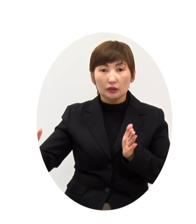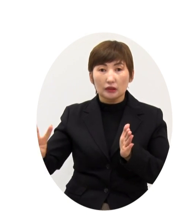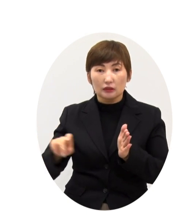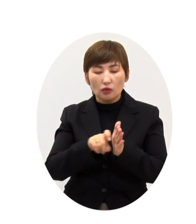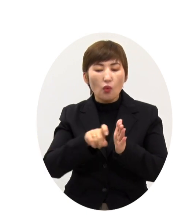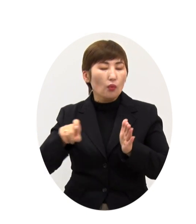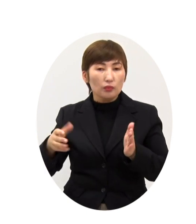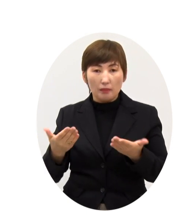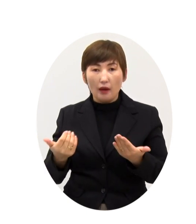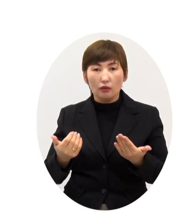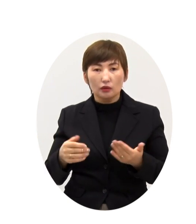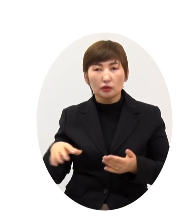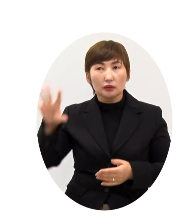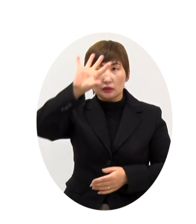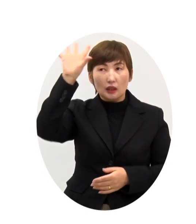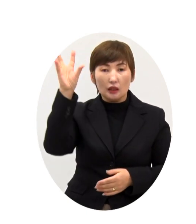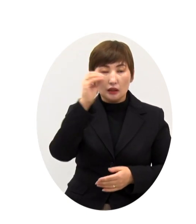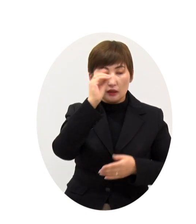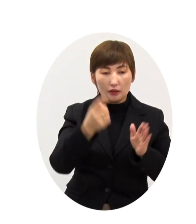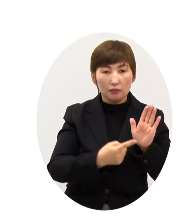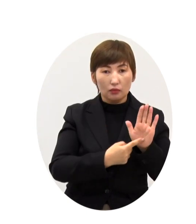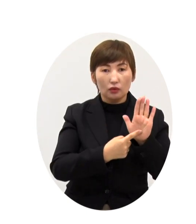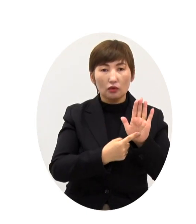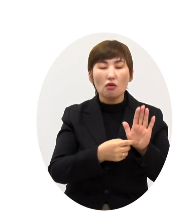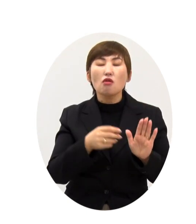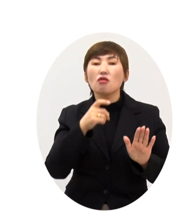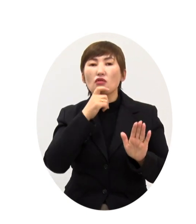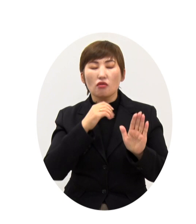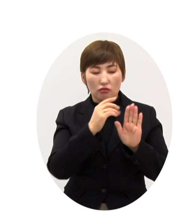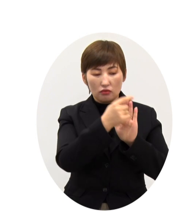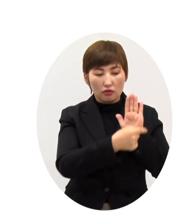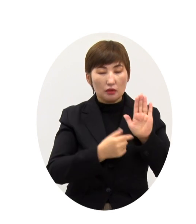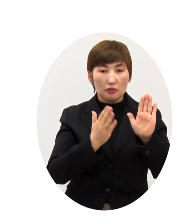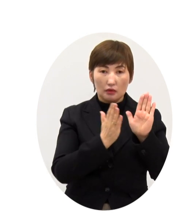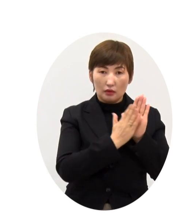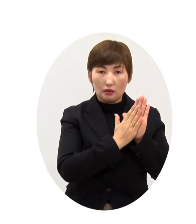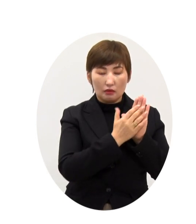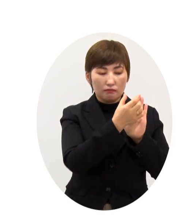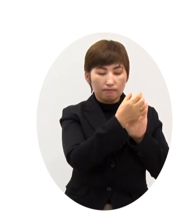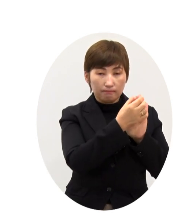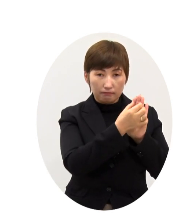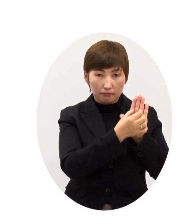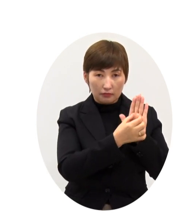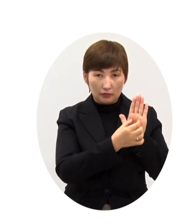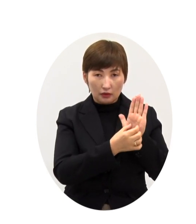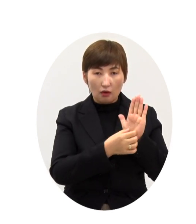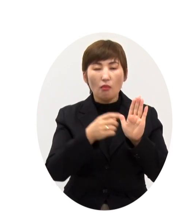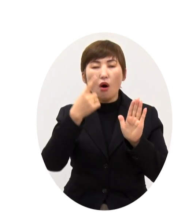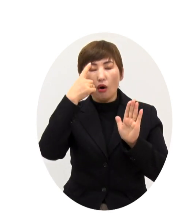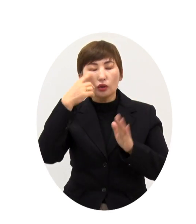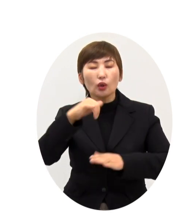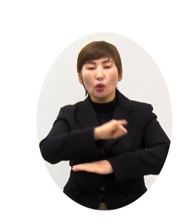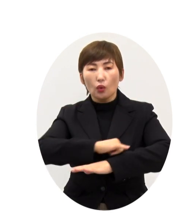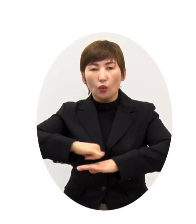насан хээгээр хөөлсөн мөнх тэнгэрийг бэлгэцсэн дуурах хөх дэсгэртэй байдаг. Сүлдний төв хэсэгт Монгол улсын